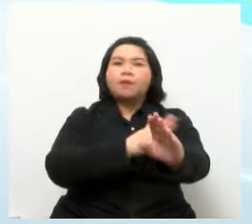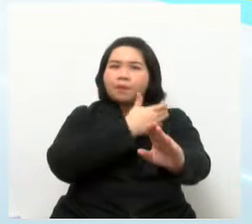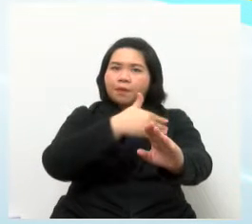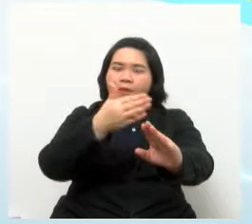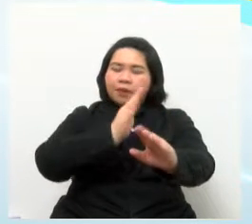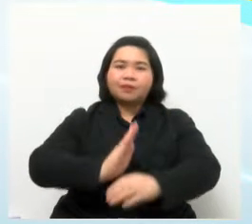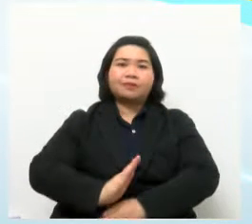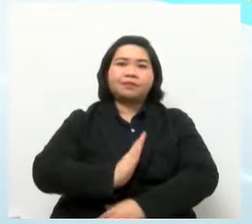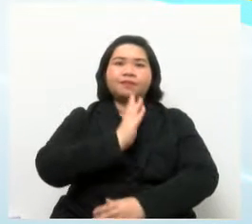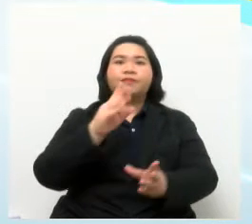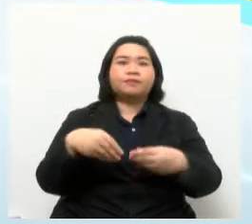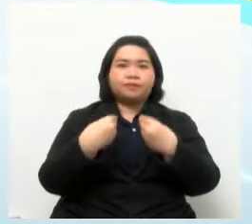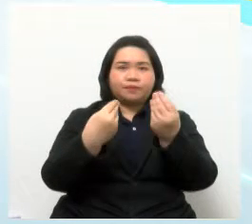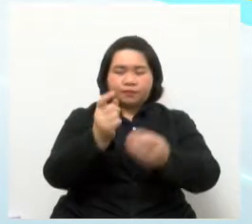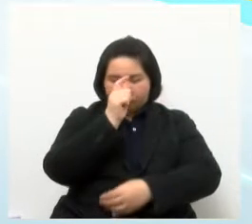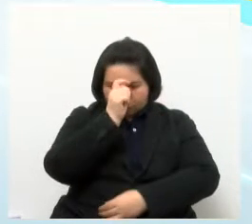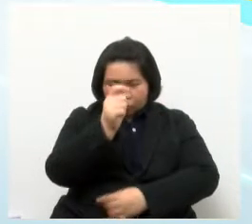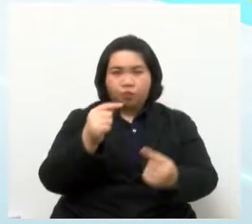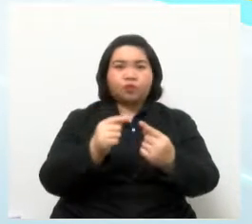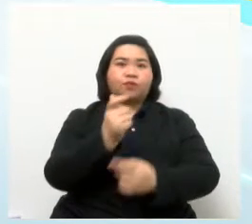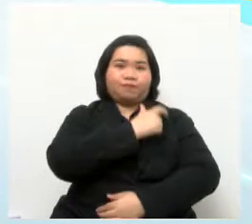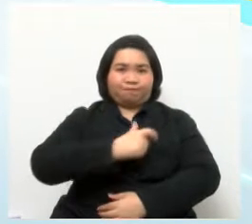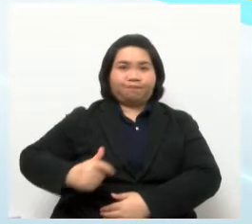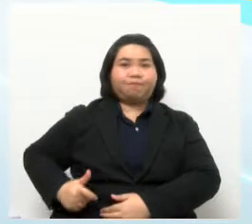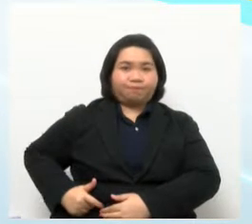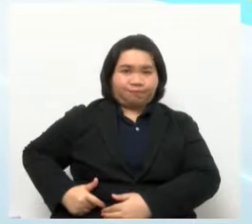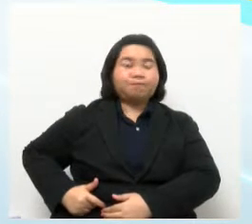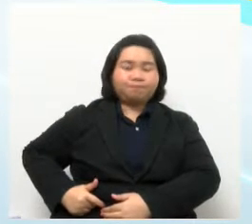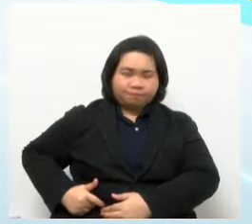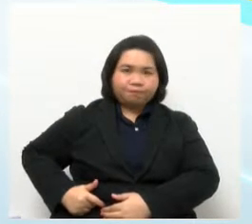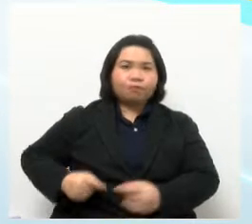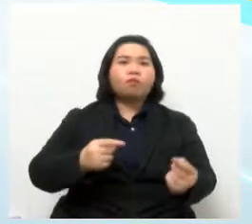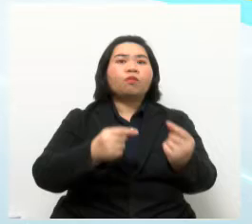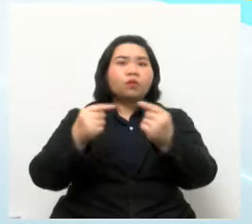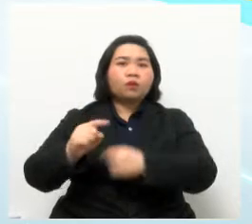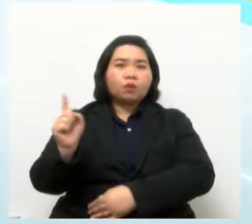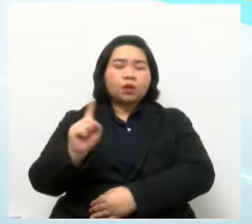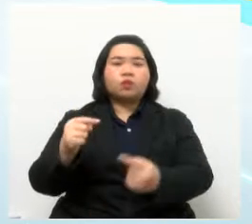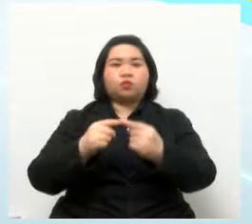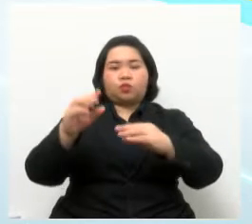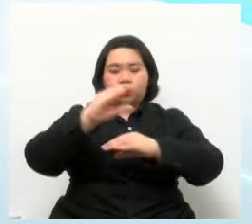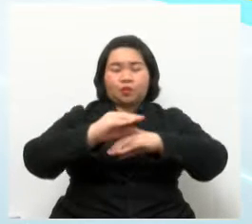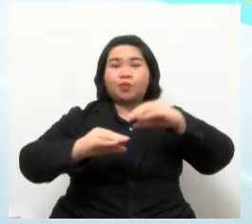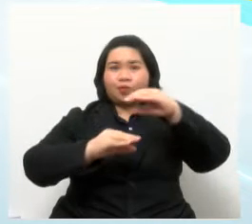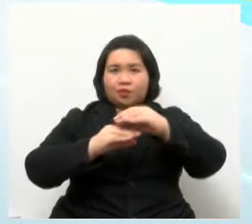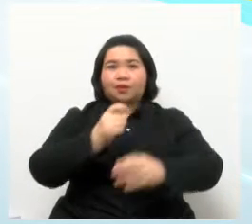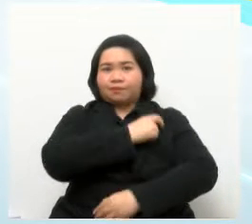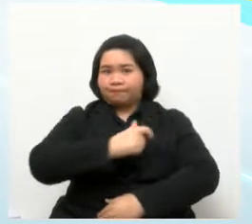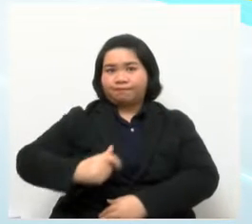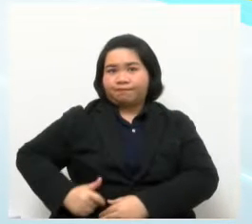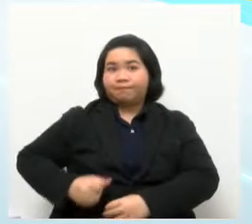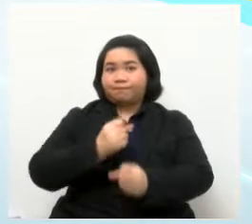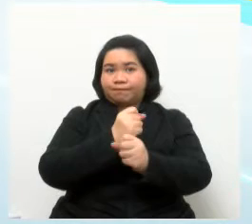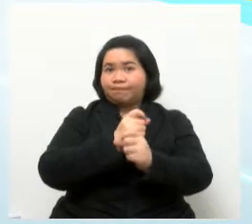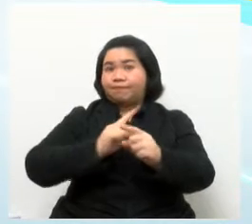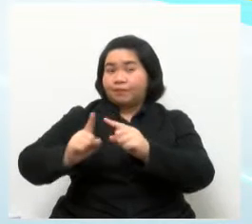าเพื่อเป็นการแสดงความจงรักภักดีต่อสถาบันพระมหากษัตริย์ค่ะและต่อเนื่องกันนะคะกับโครงการตามพระราชดำริค่ะวันนี้เราข